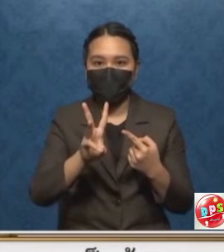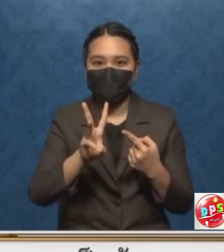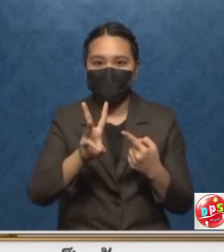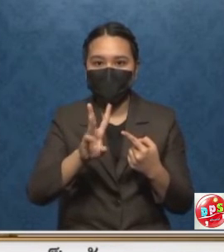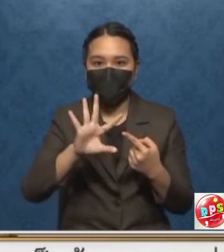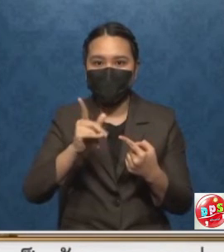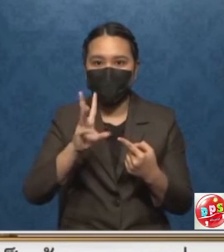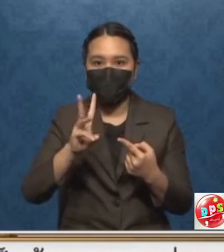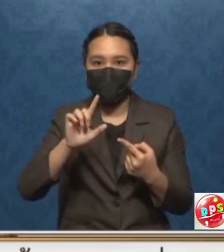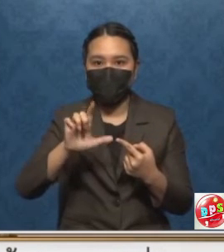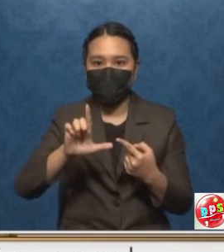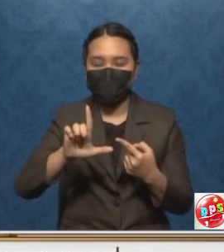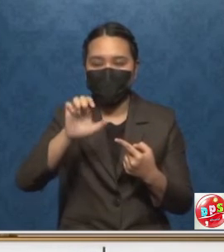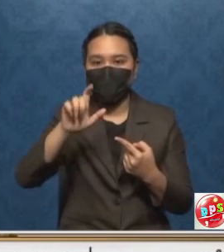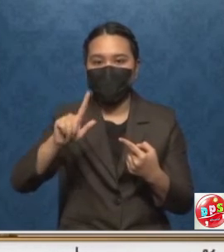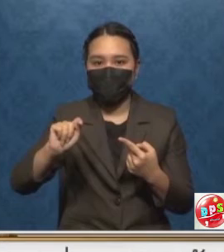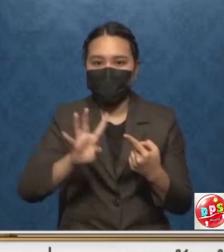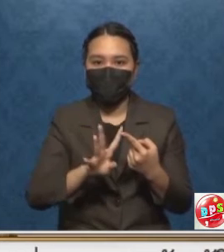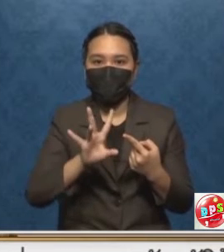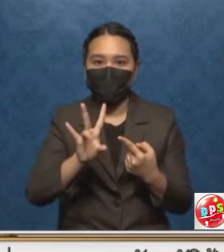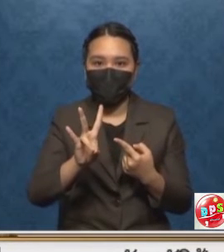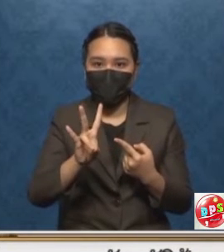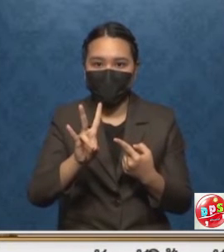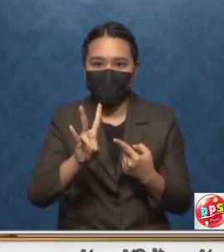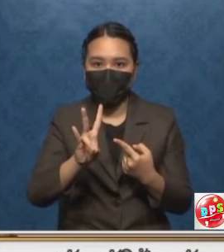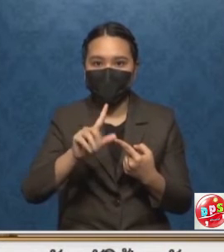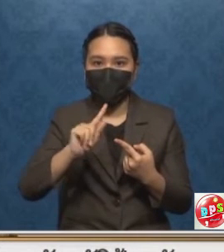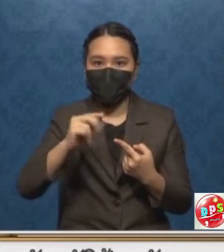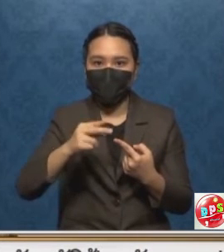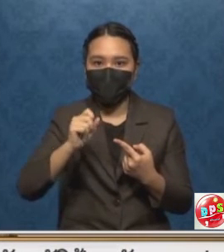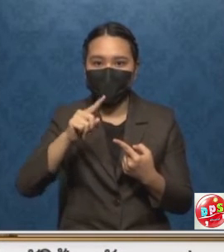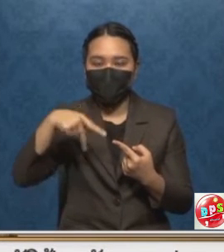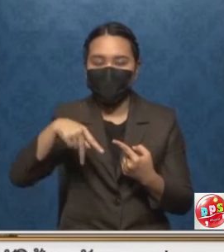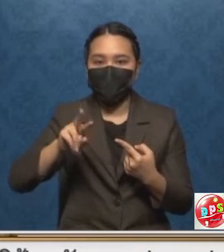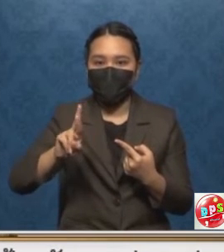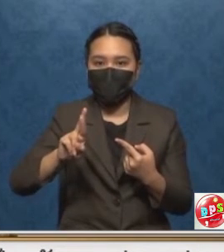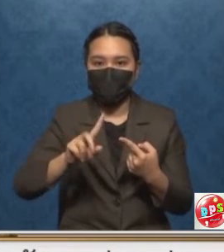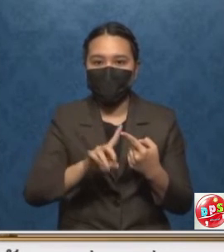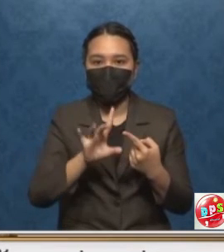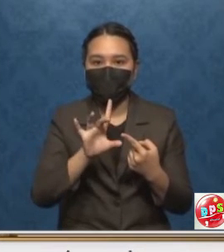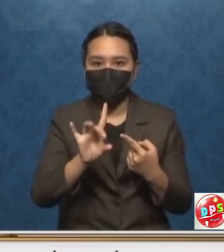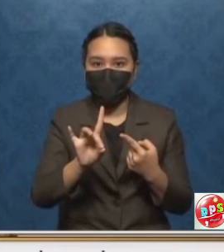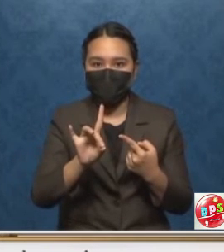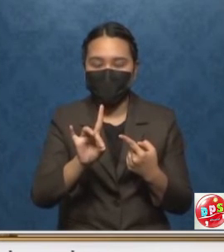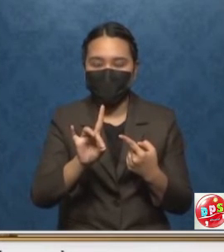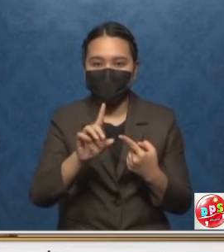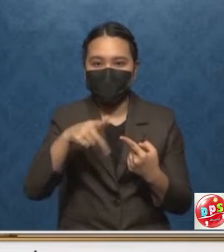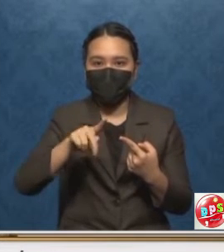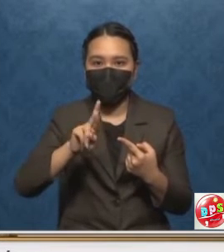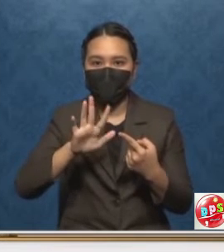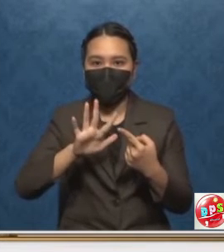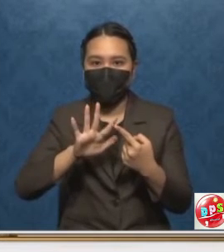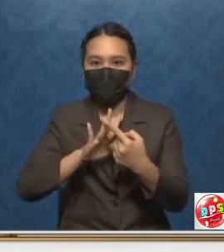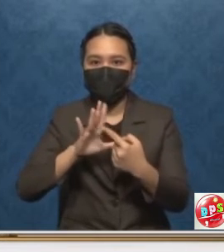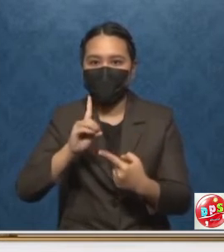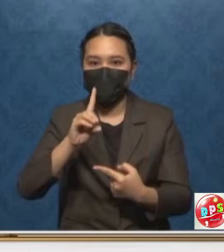นายชวริต วิศิยสุด7. นายทศพร เสรีรัก8. นายประเริมชัย บุ